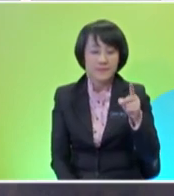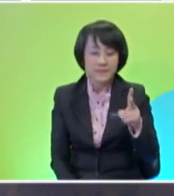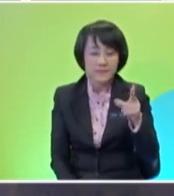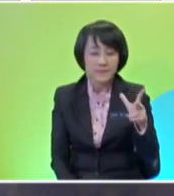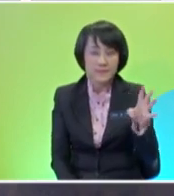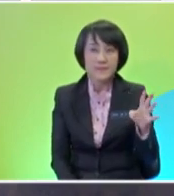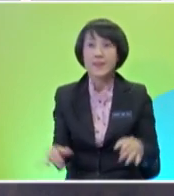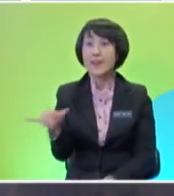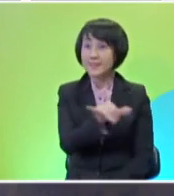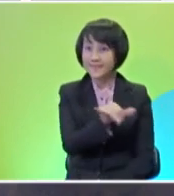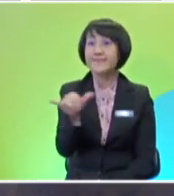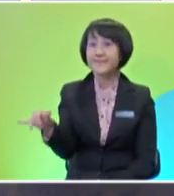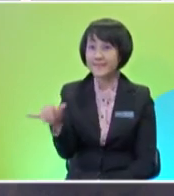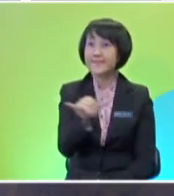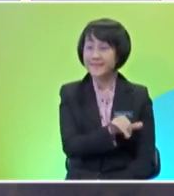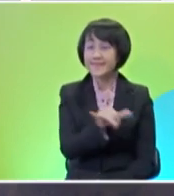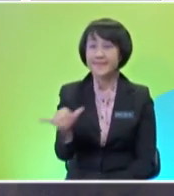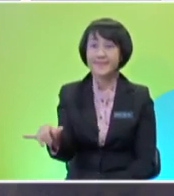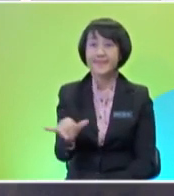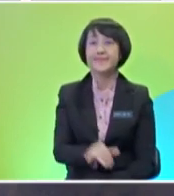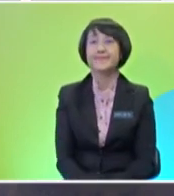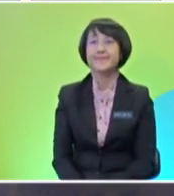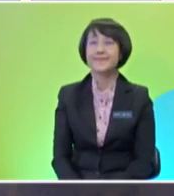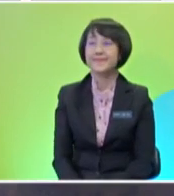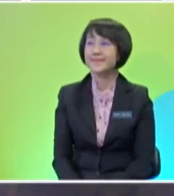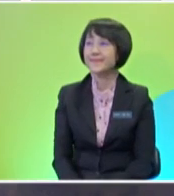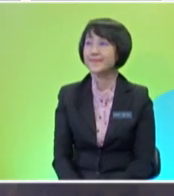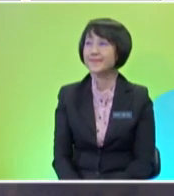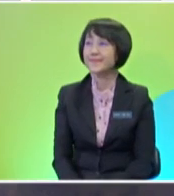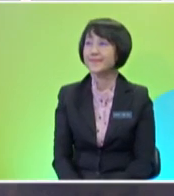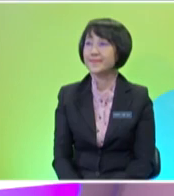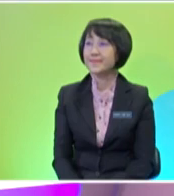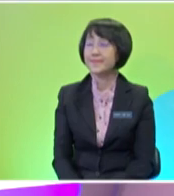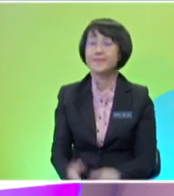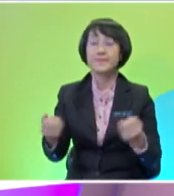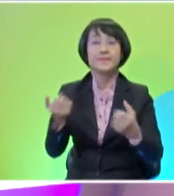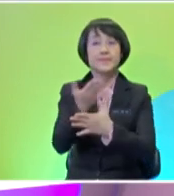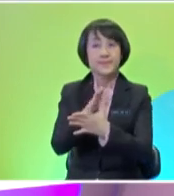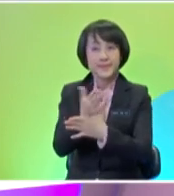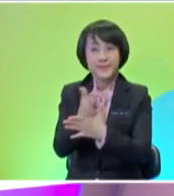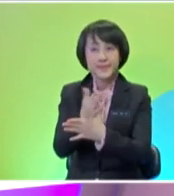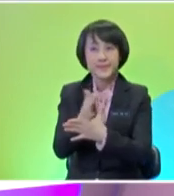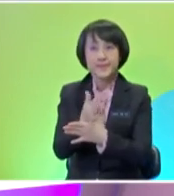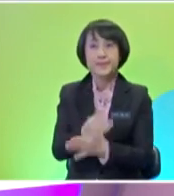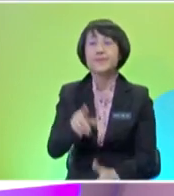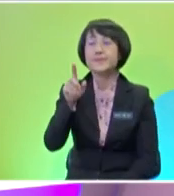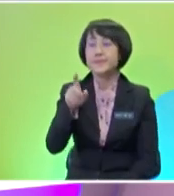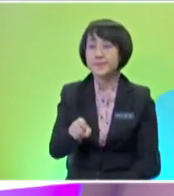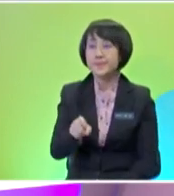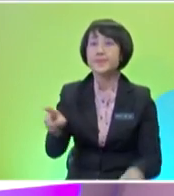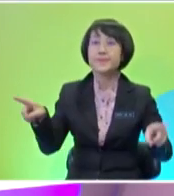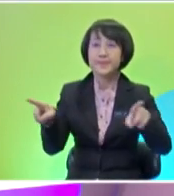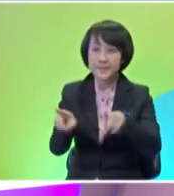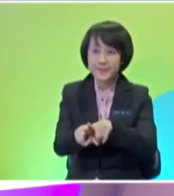sama aja sama banyak kan jadi kalau kita tidak membahagiakan sesuatu kita karena bagikan sesuatu